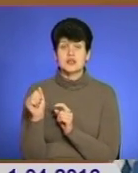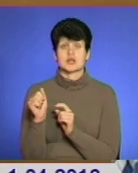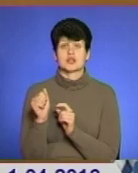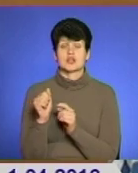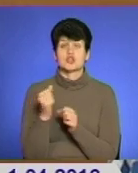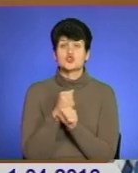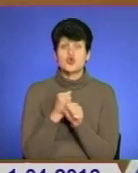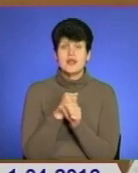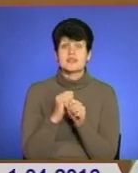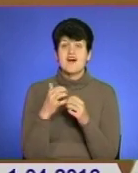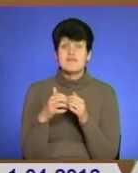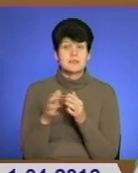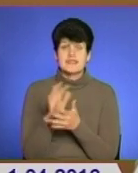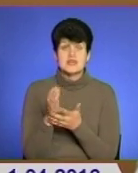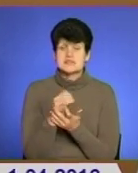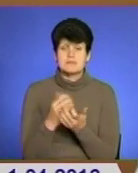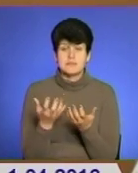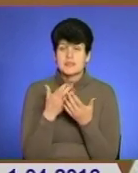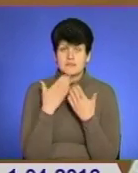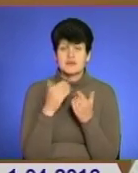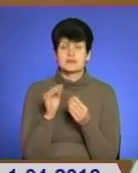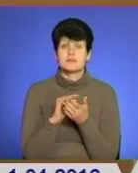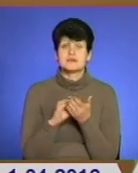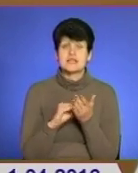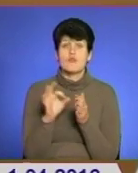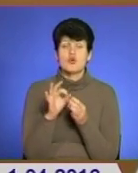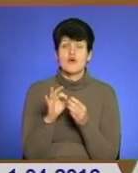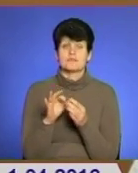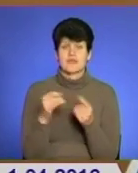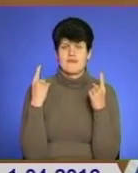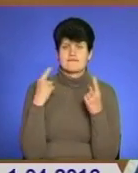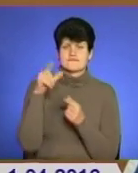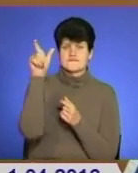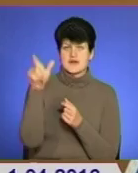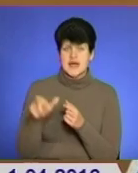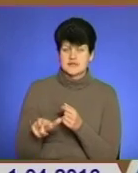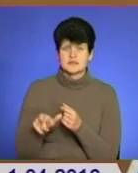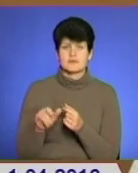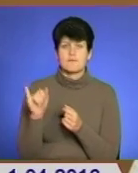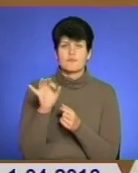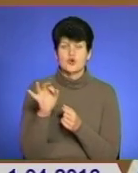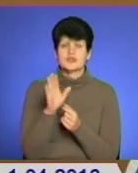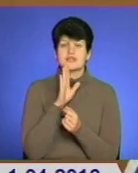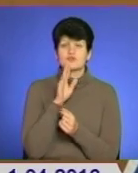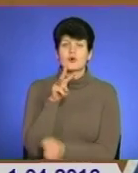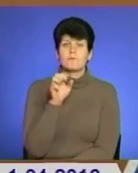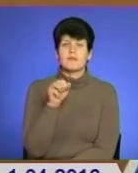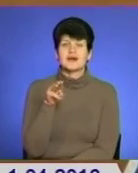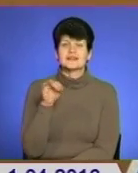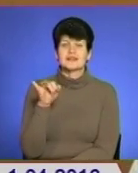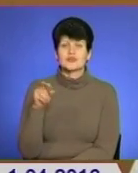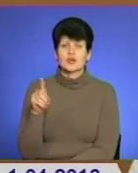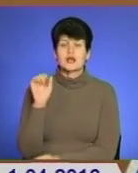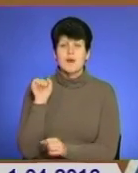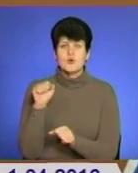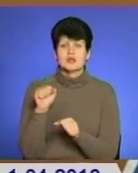я не зібрав. Він писав про велетнів, про дівчину Матильду, яка могла контролювати всю